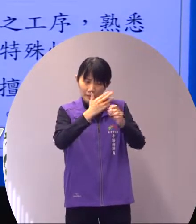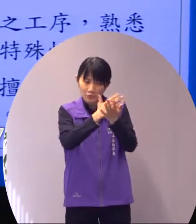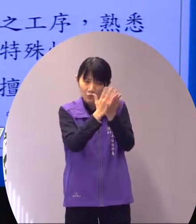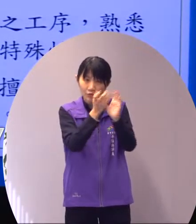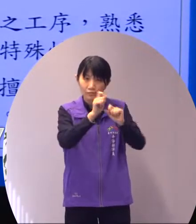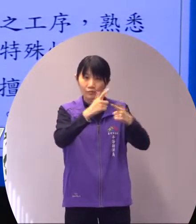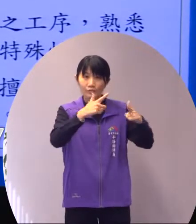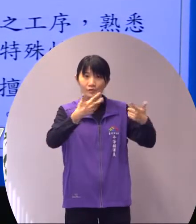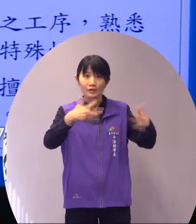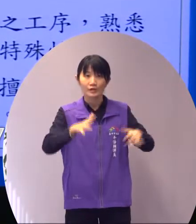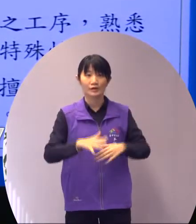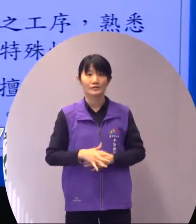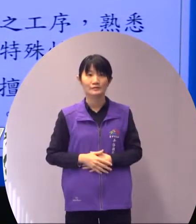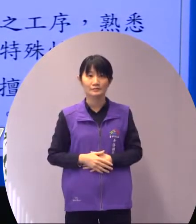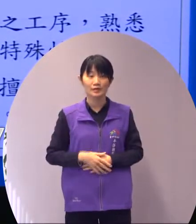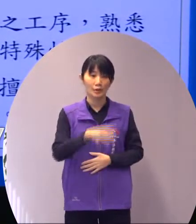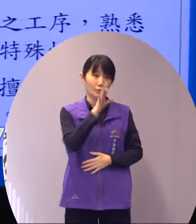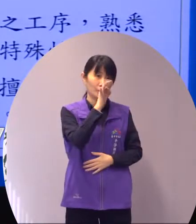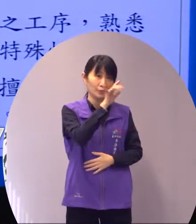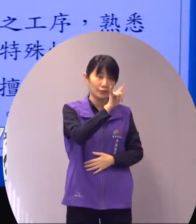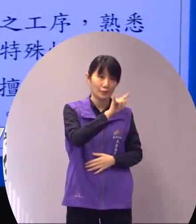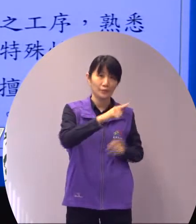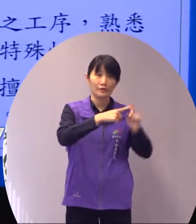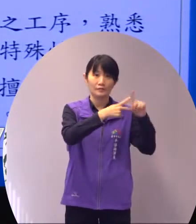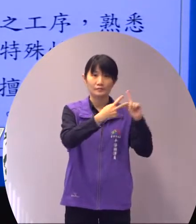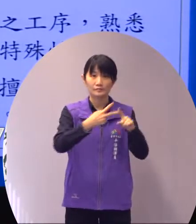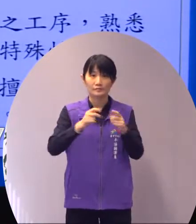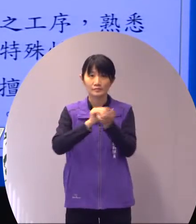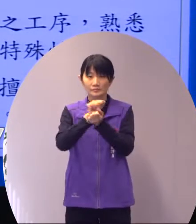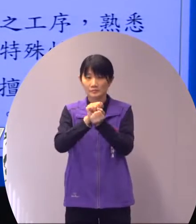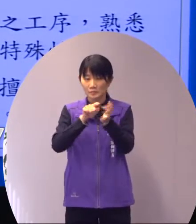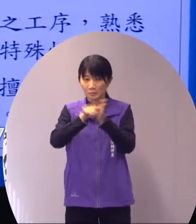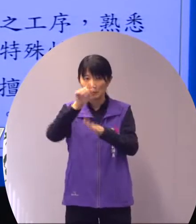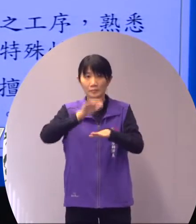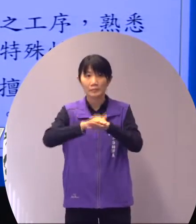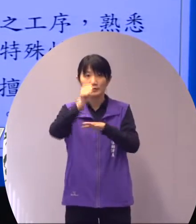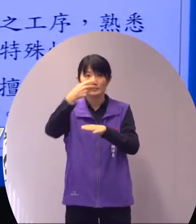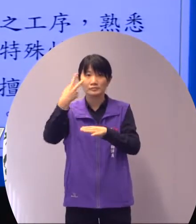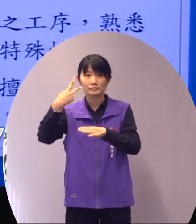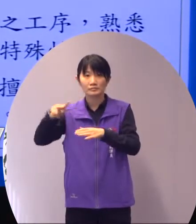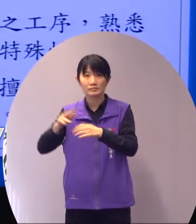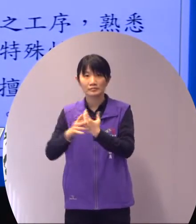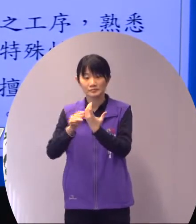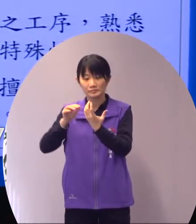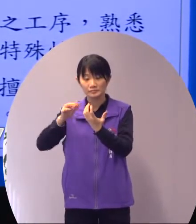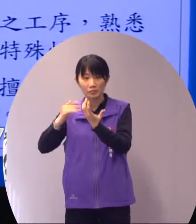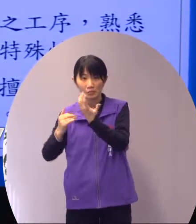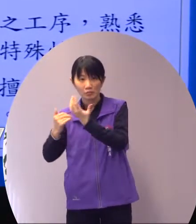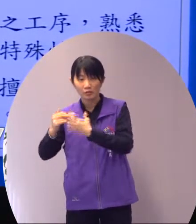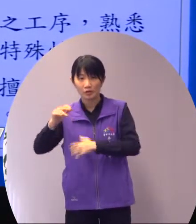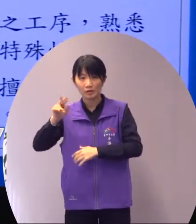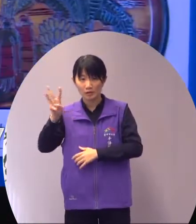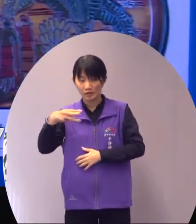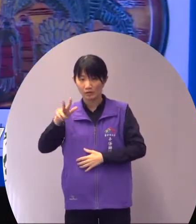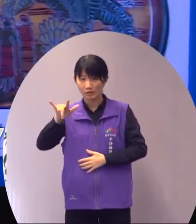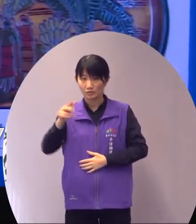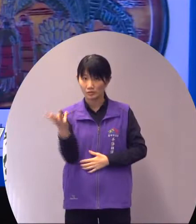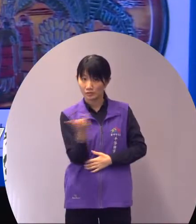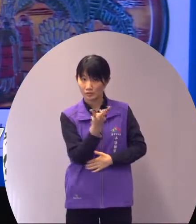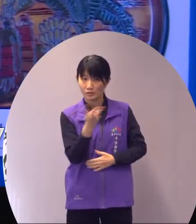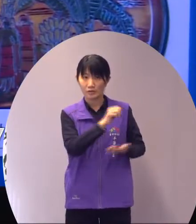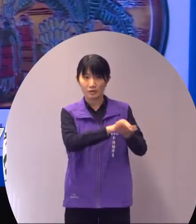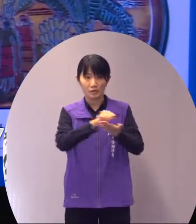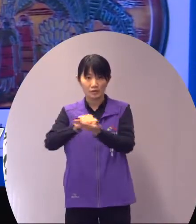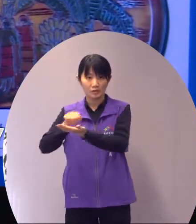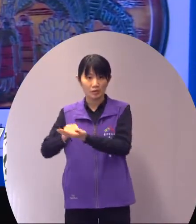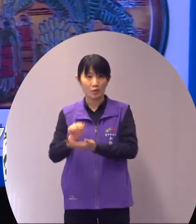有蓬莱图的吴素发艺师、木胎漆器的刘清宁艺师及夹柱漆器的廖胜文艺师三位。以